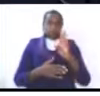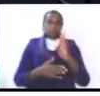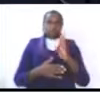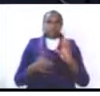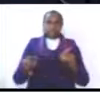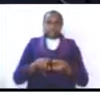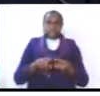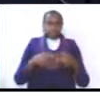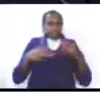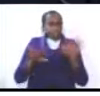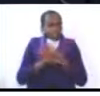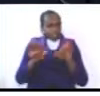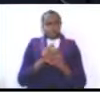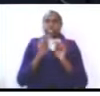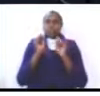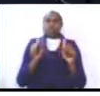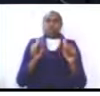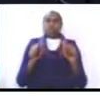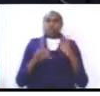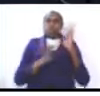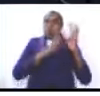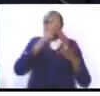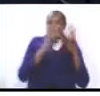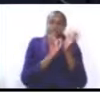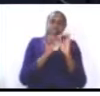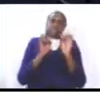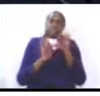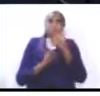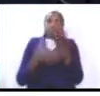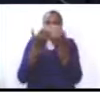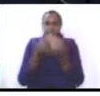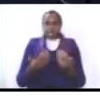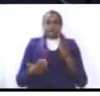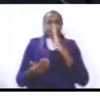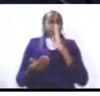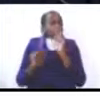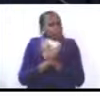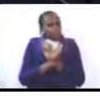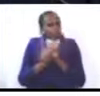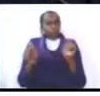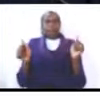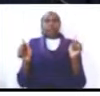imewekwa imara. Kwa hivyo msiwe na shaka, watoto wenyu watakuwa